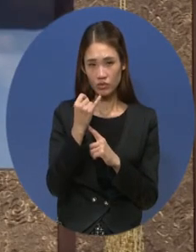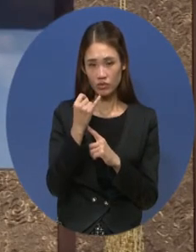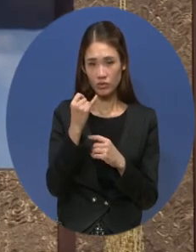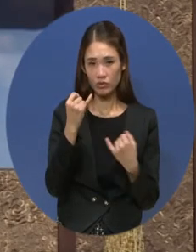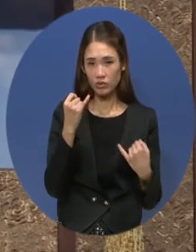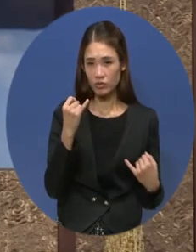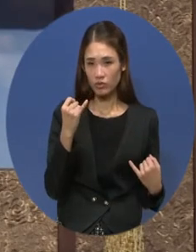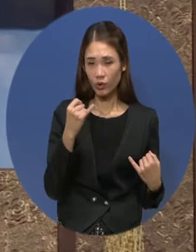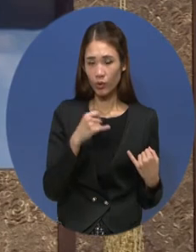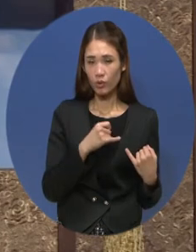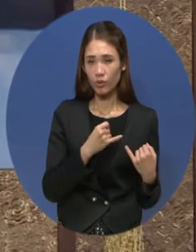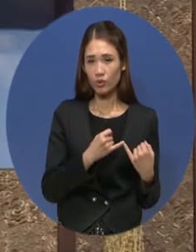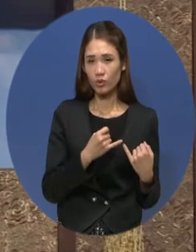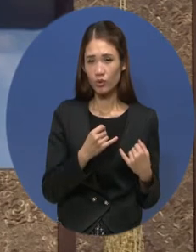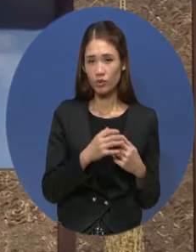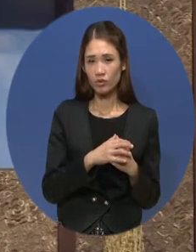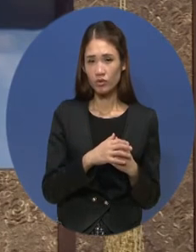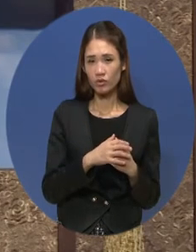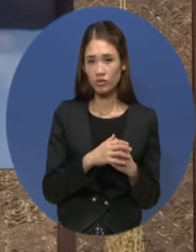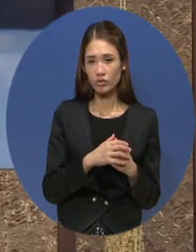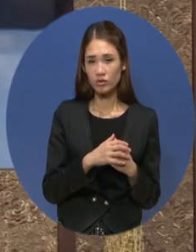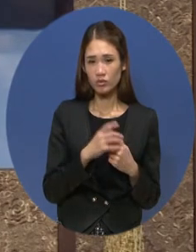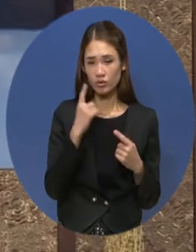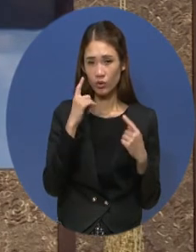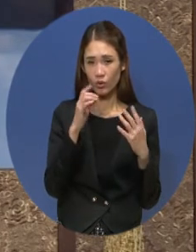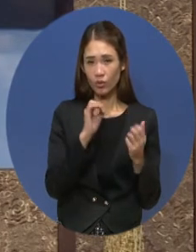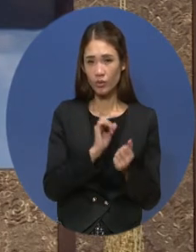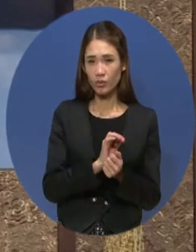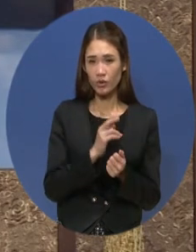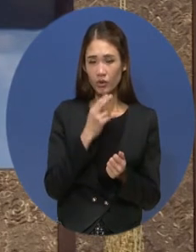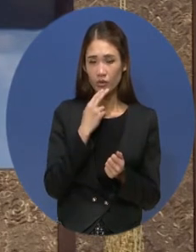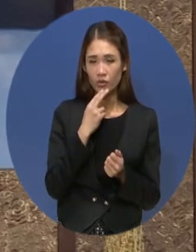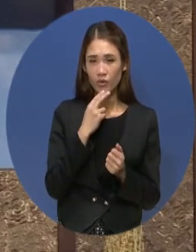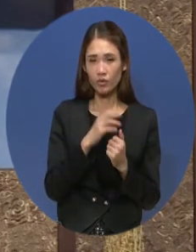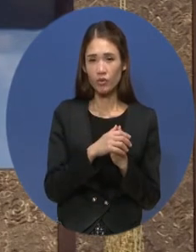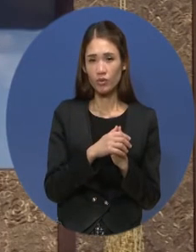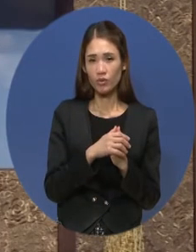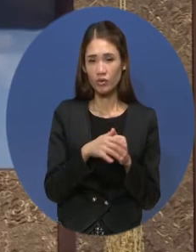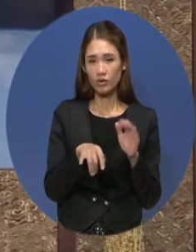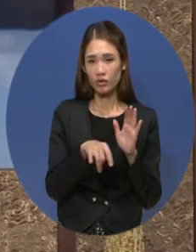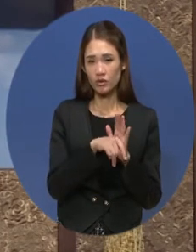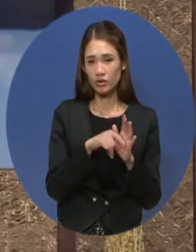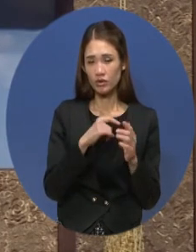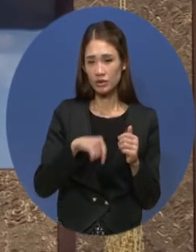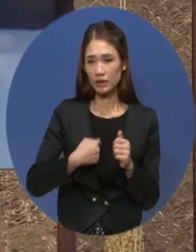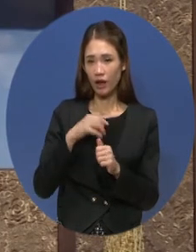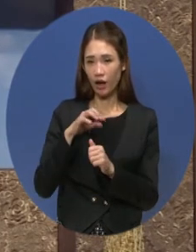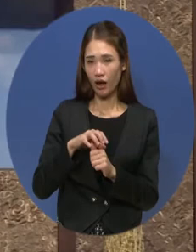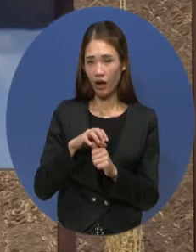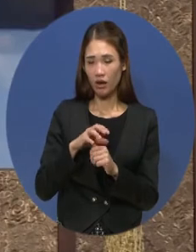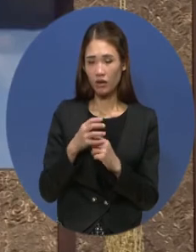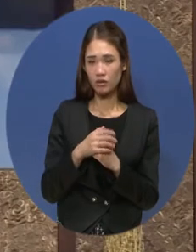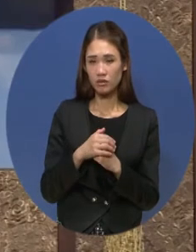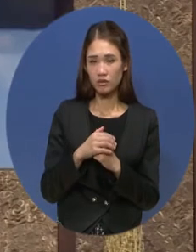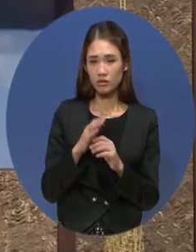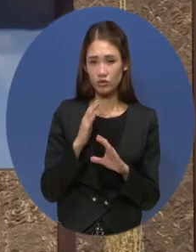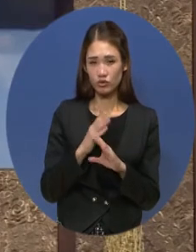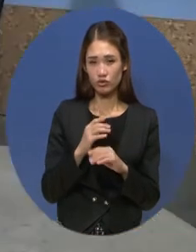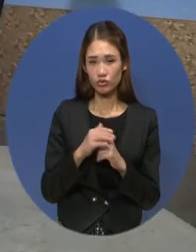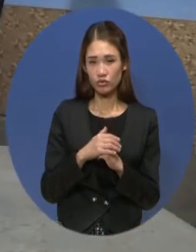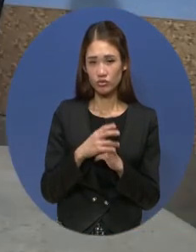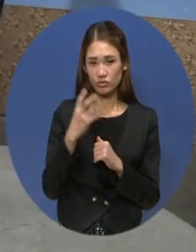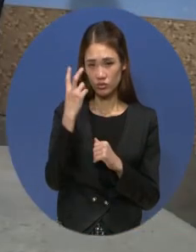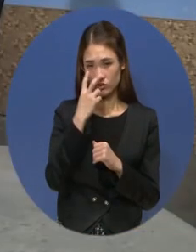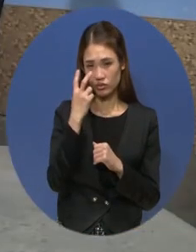어머니하고 어여 동생은 어학 찌를 안 받았어요 의성 상대로 긴자 가격 2만 하셨는데 그럼 그